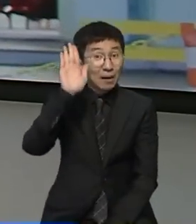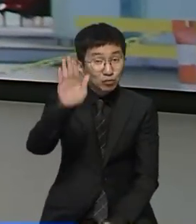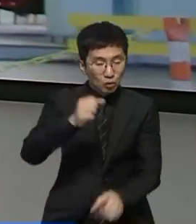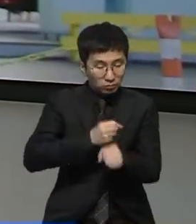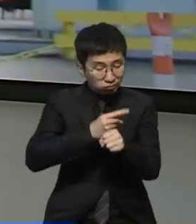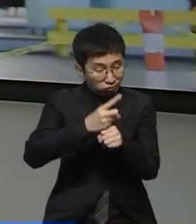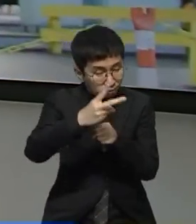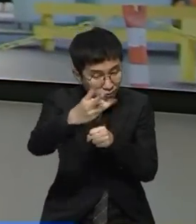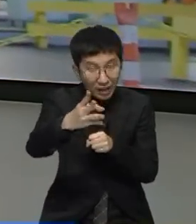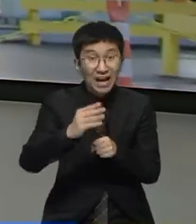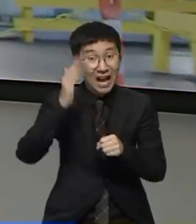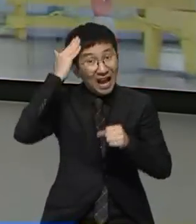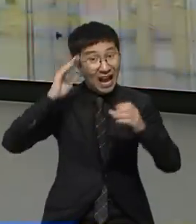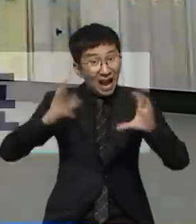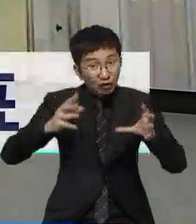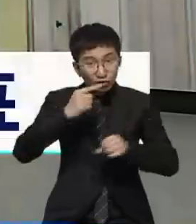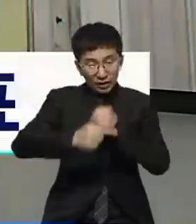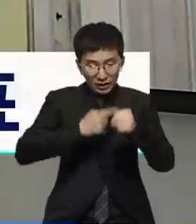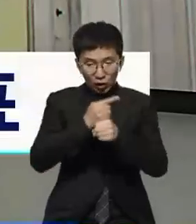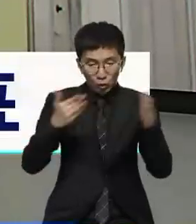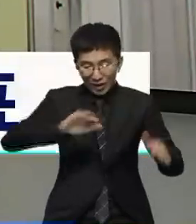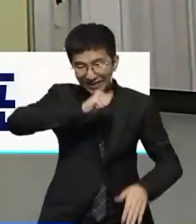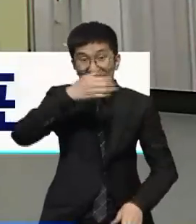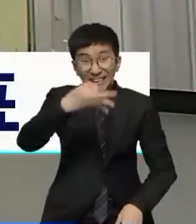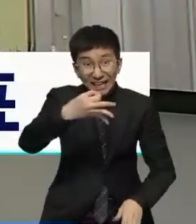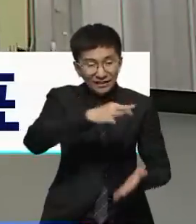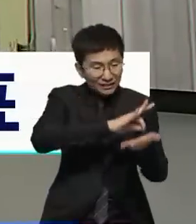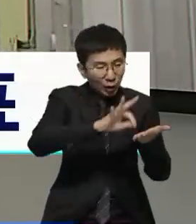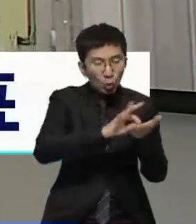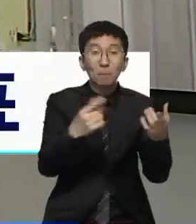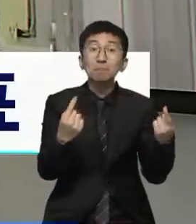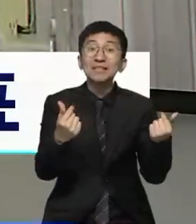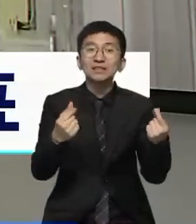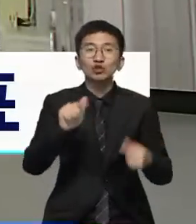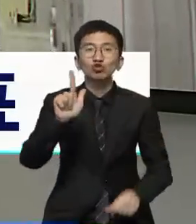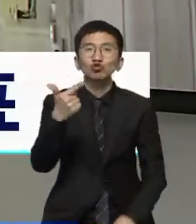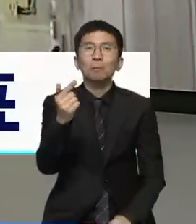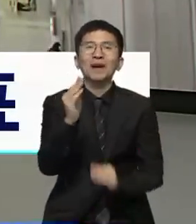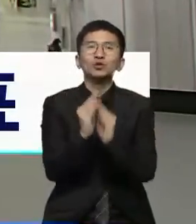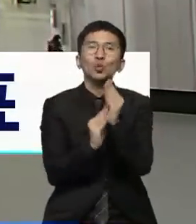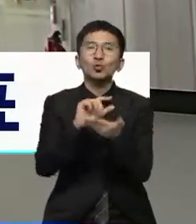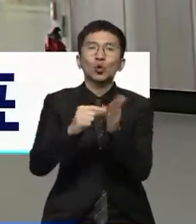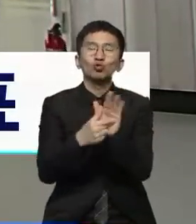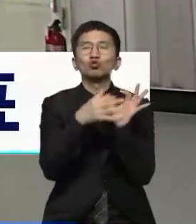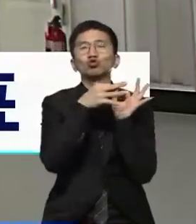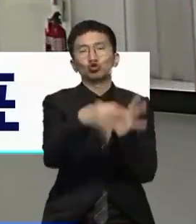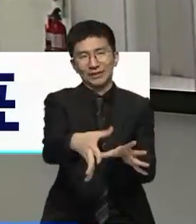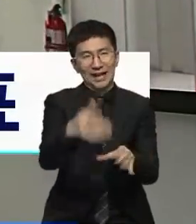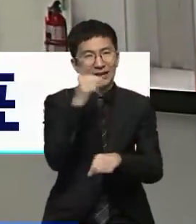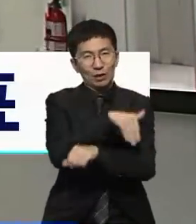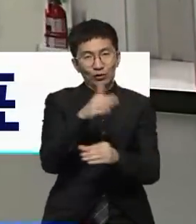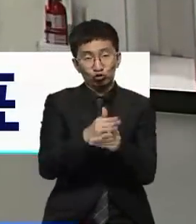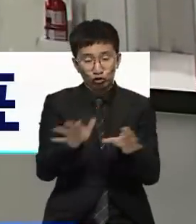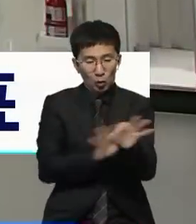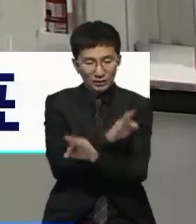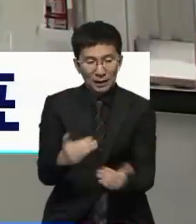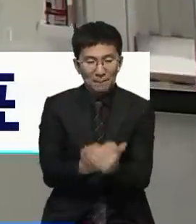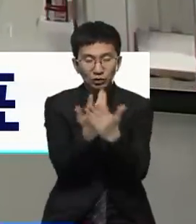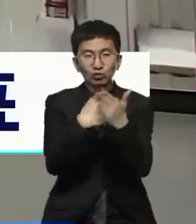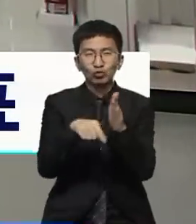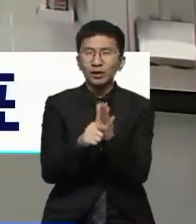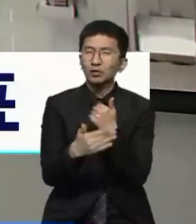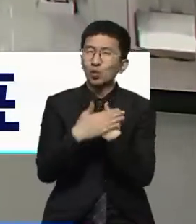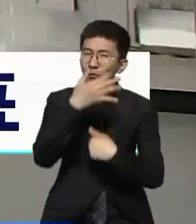년에 걸쳐서 우리나라 한 해 예산과 맞먹는 600조 원가량을 투자하는 만큼 경제 살리기에 큰 도움이 될